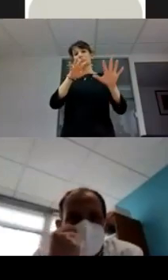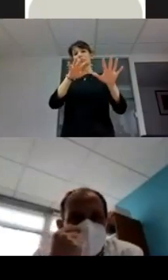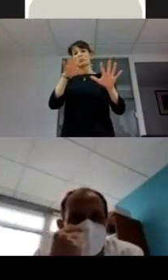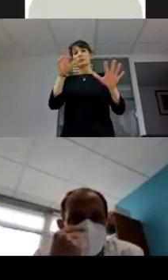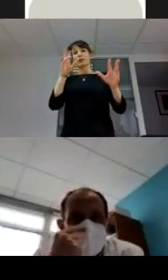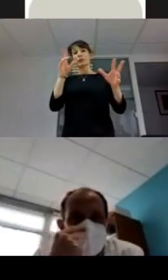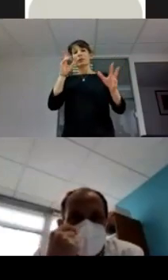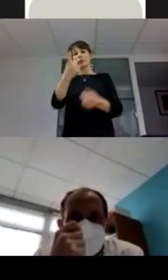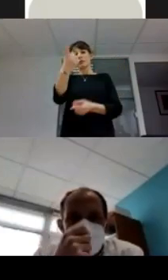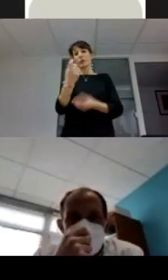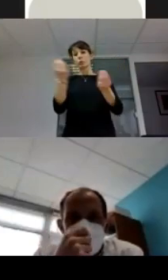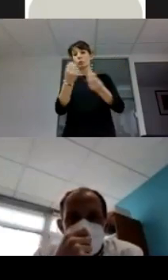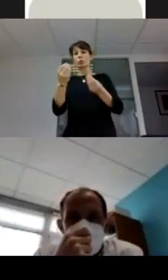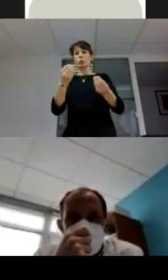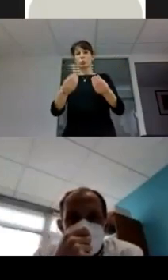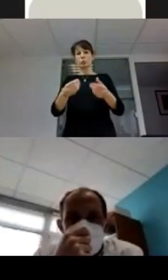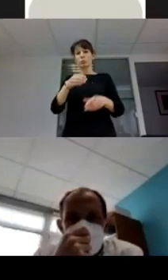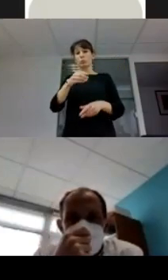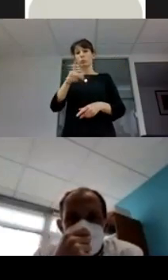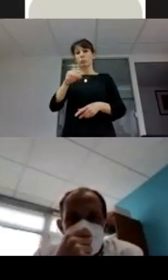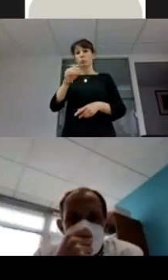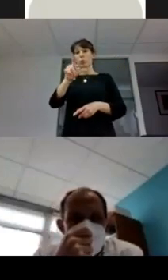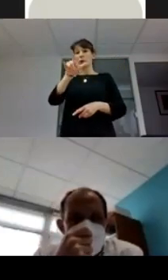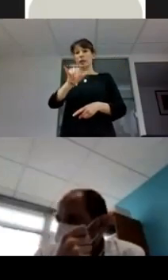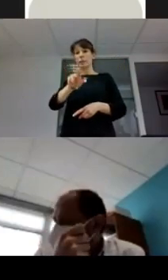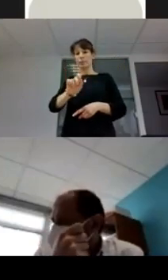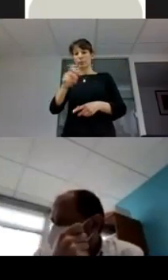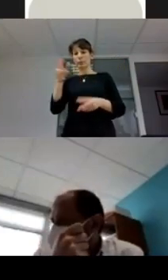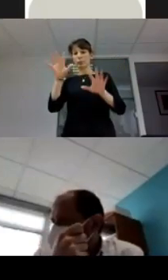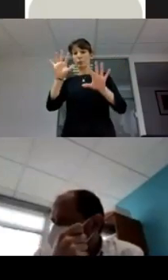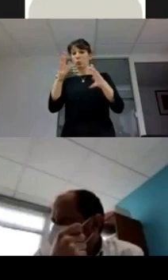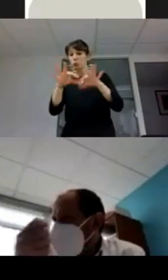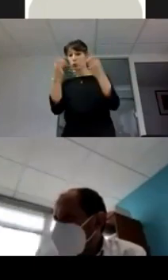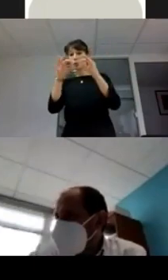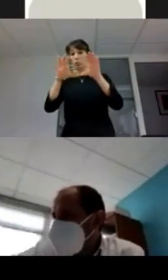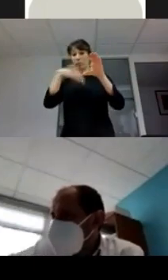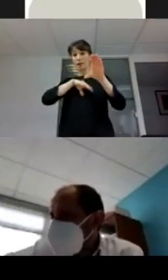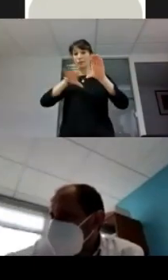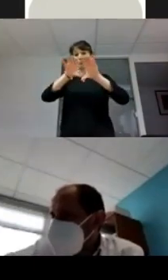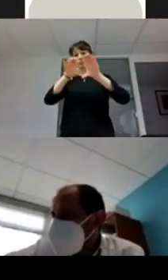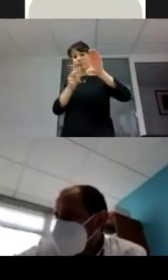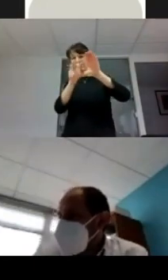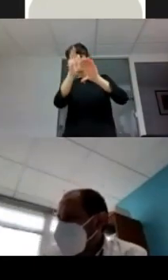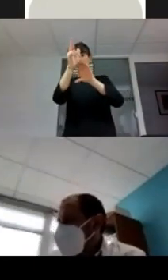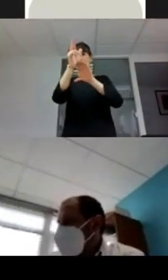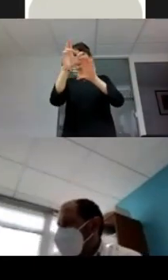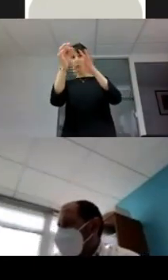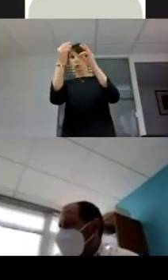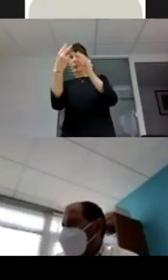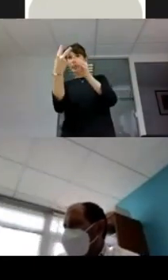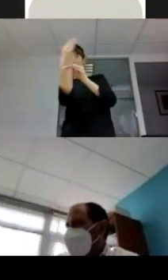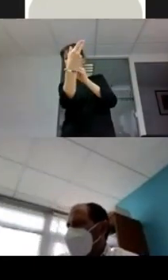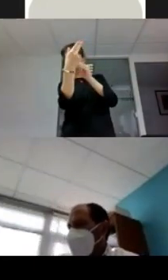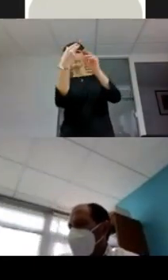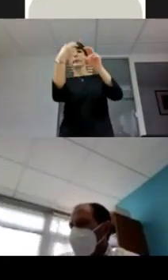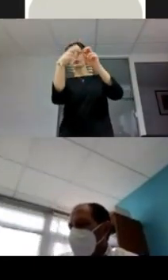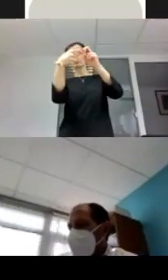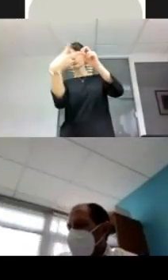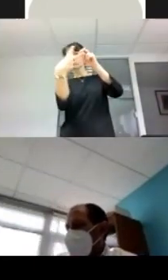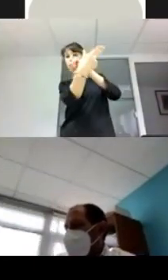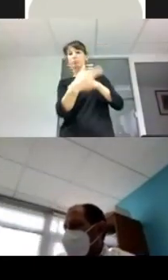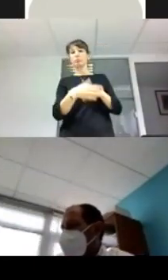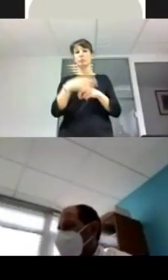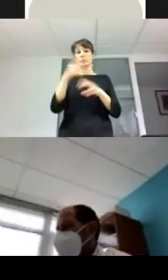3/4 de ces cancers se développent à partir d'une lésion précancéreuse qui est le polype adénomateux qu'on recherche en faisant une coloscopie